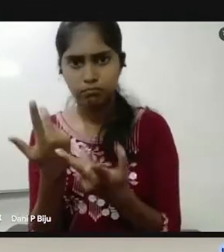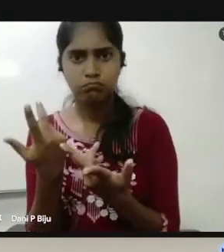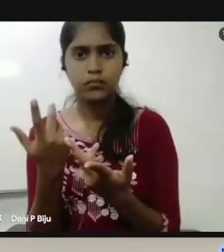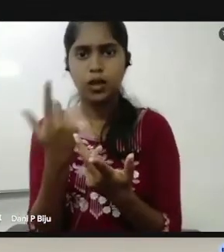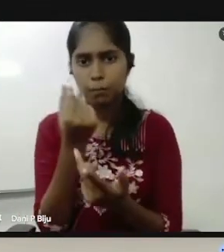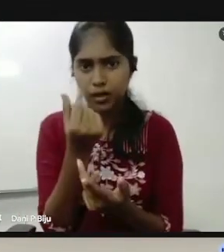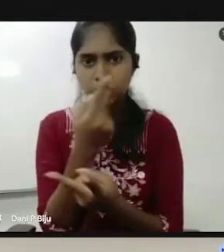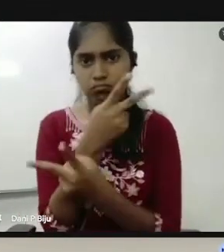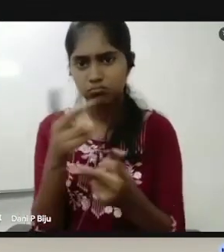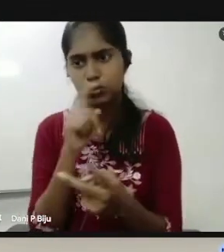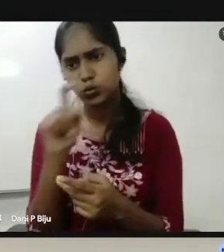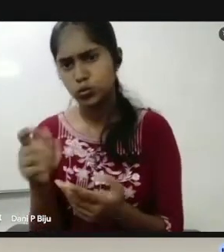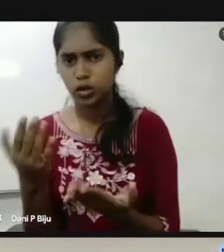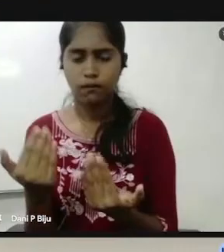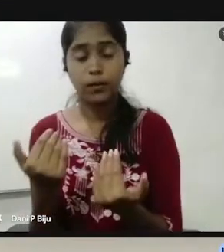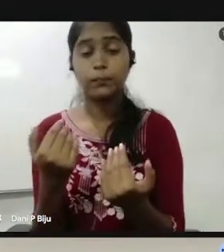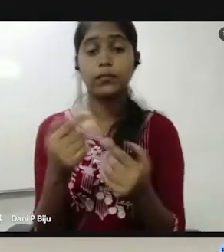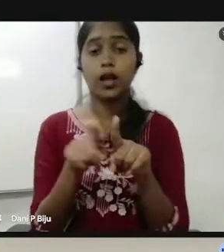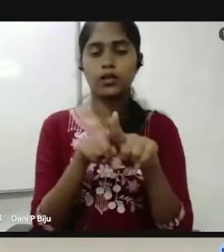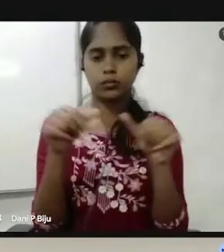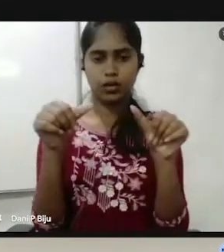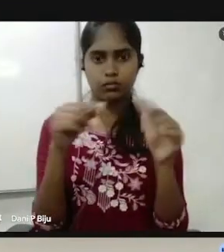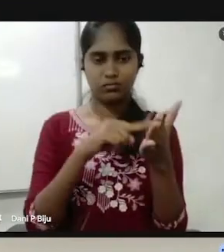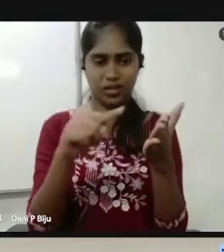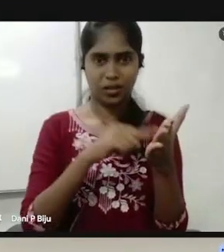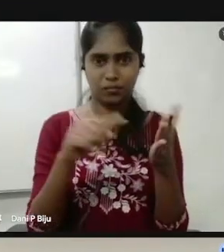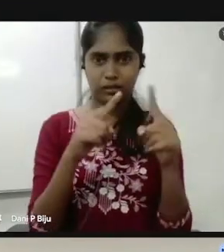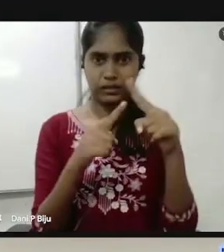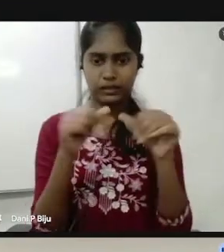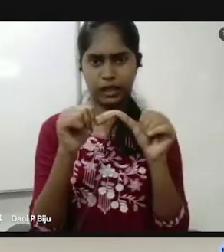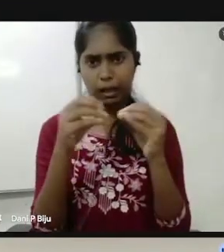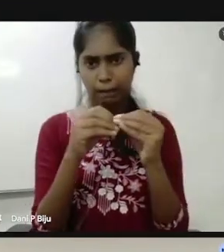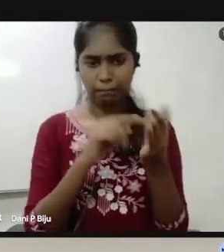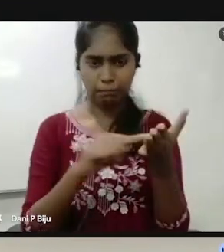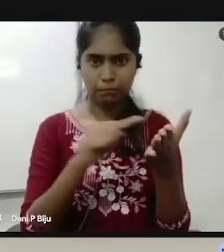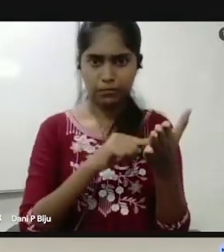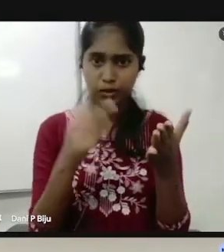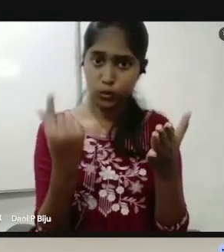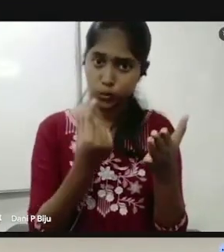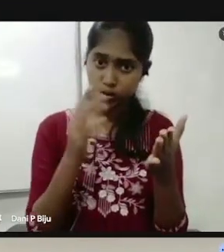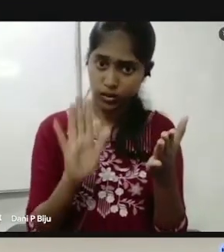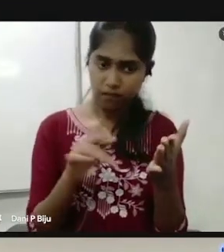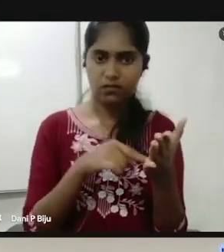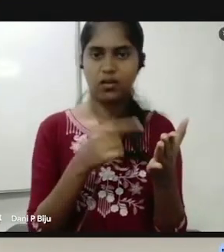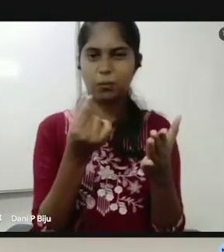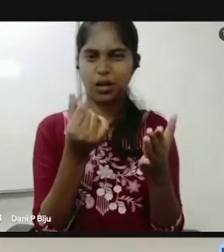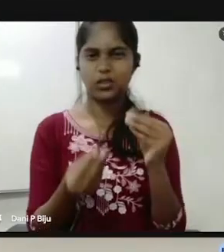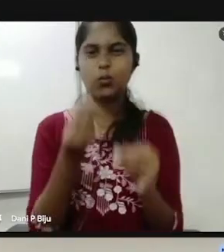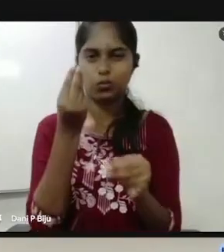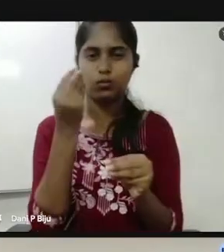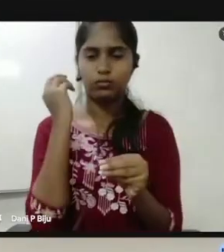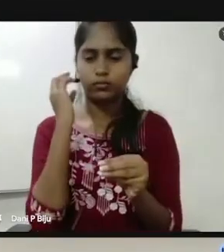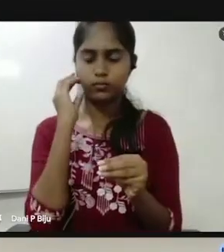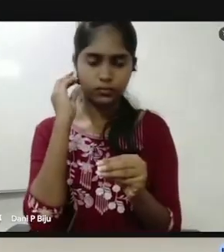നമ്മളിപ്പം ടാബ്ലറ്റിലാണ് ഇടുന്നതെന്നുണ്ടെങ്കിൽ ആ ടാബിന്റെ പ്രൈസ് വരും. നിങ്ങൾക്ക് വീട്ടിൽ ഓൾറെഡി ടാബ് ഉണ്ടെന്നുണ്ടെങ്കിൽ അതിലിടാം. പക്ഷെ